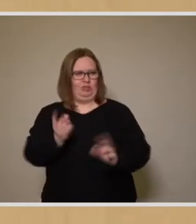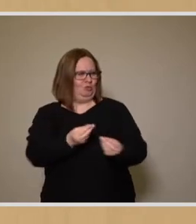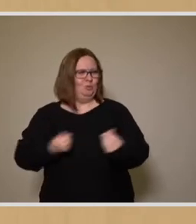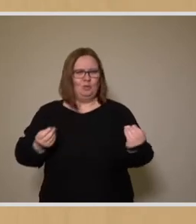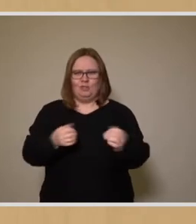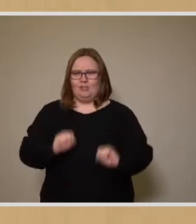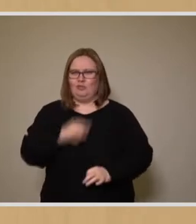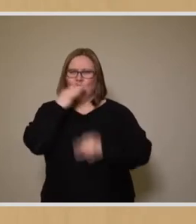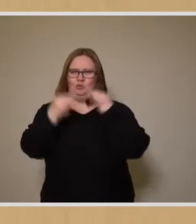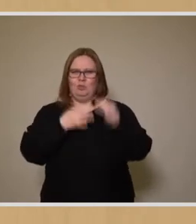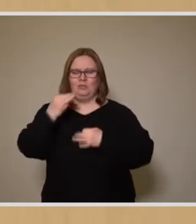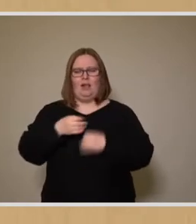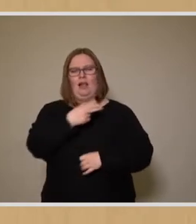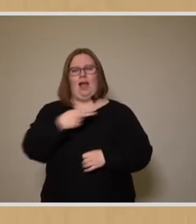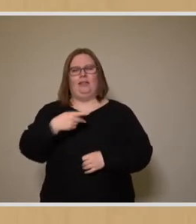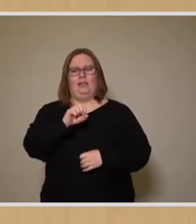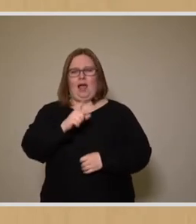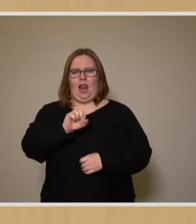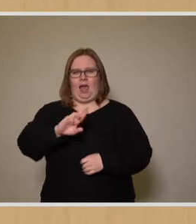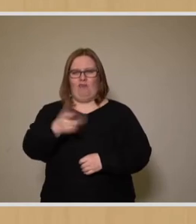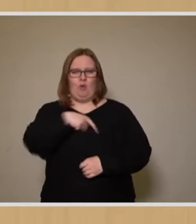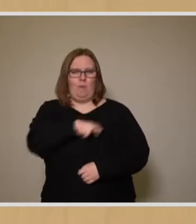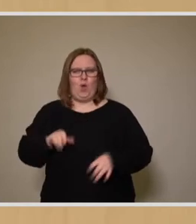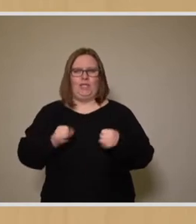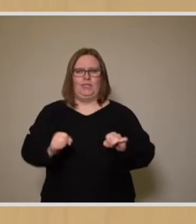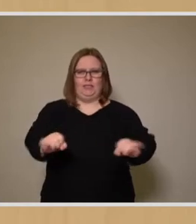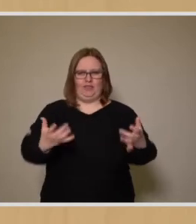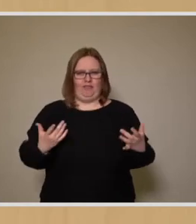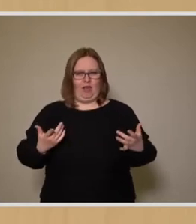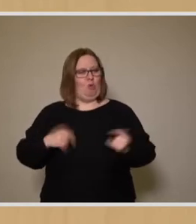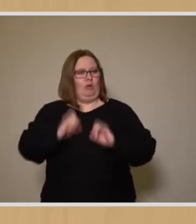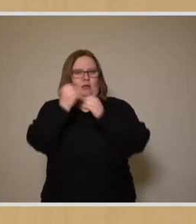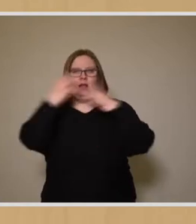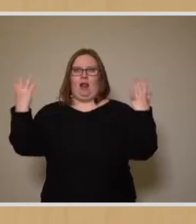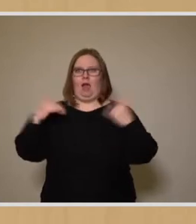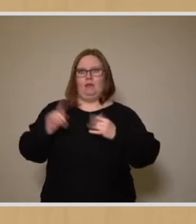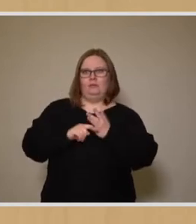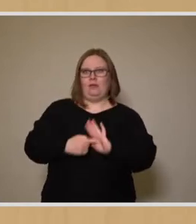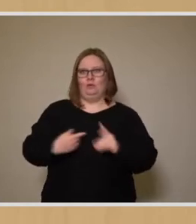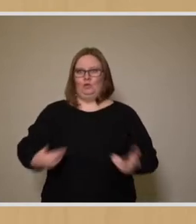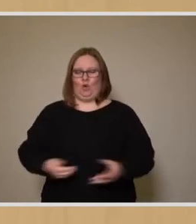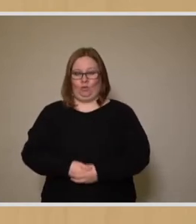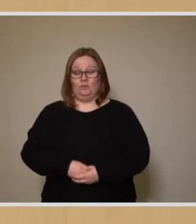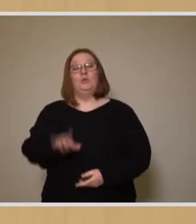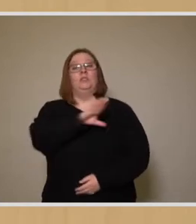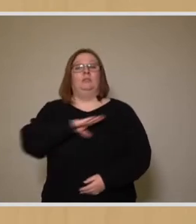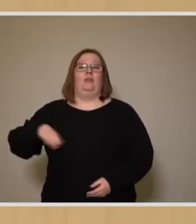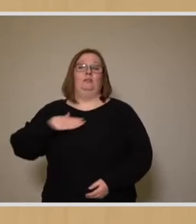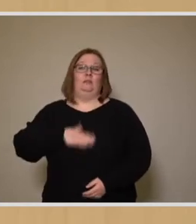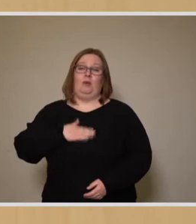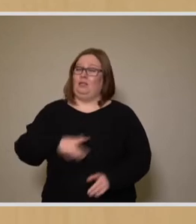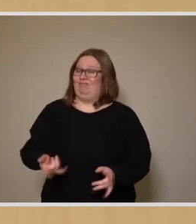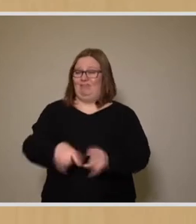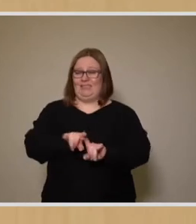spüren. Insbesondere Heidi Geiler, die Vertreterin der Bürgerinitiative, machte das deutlich. Das Sachsenbad ist ein